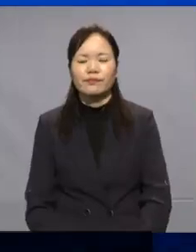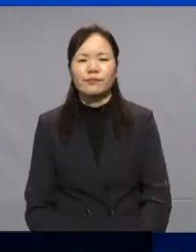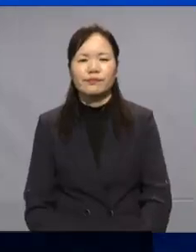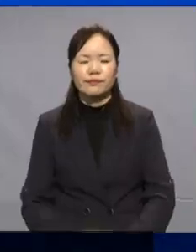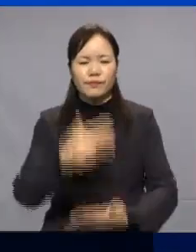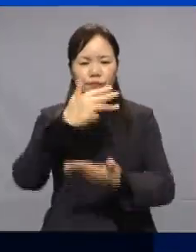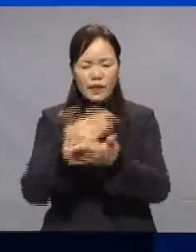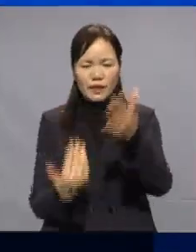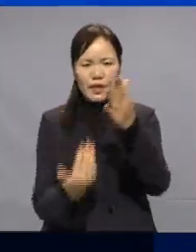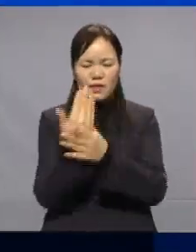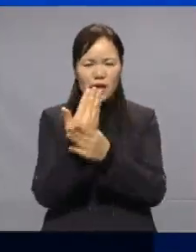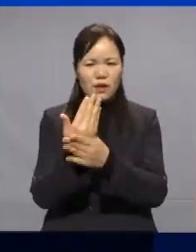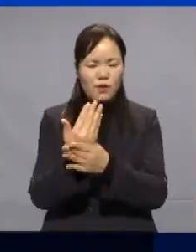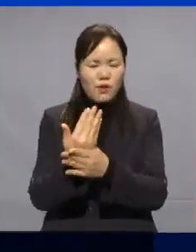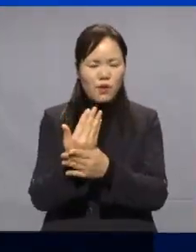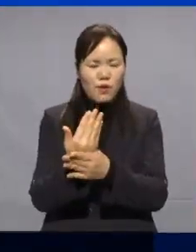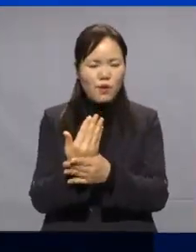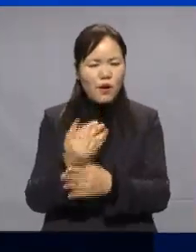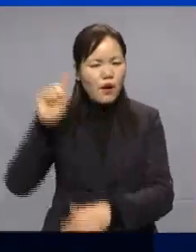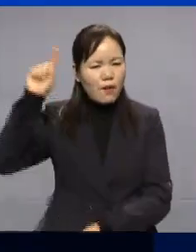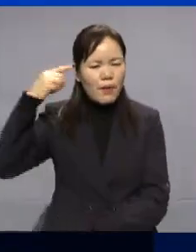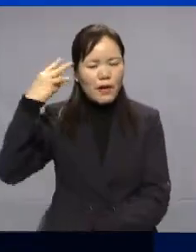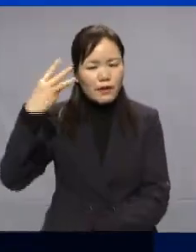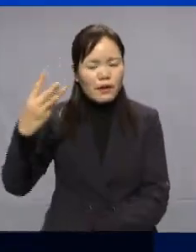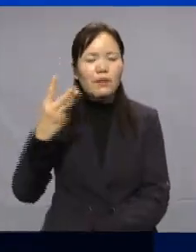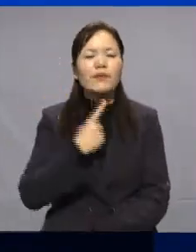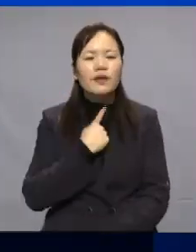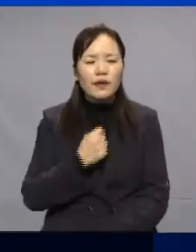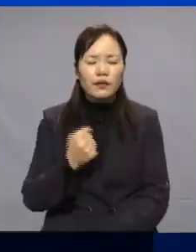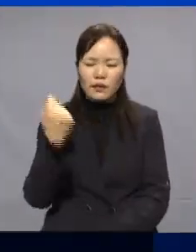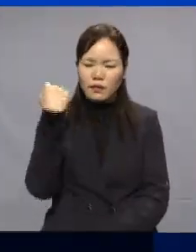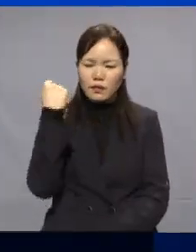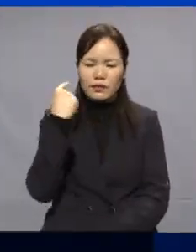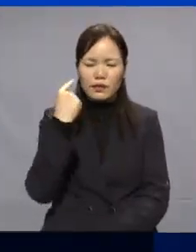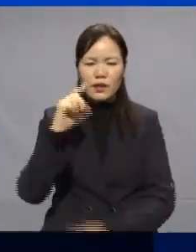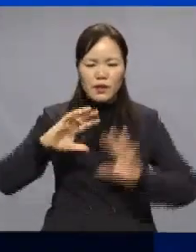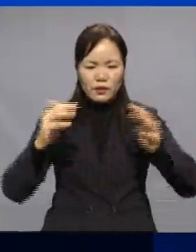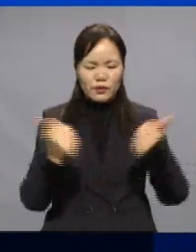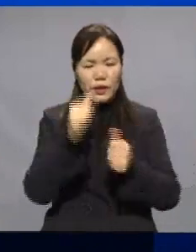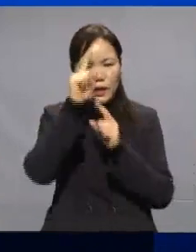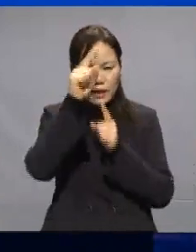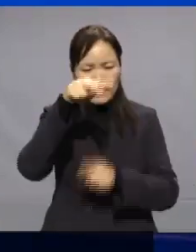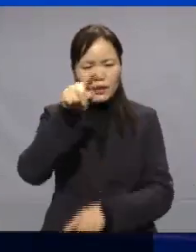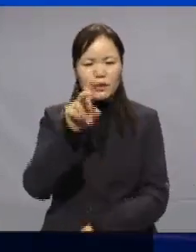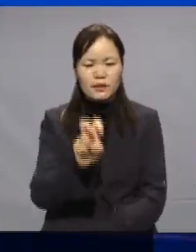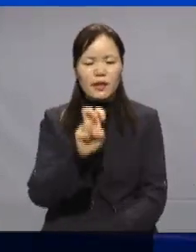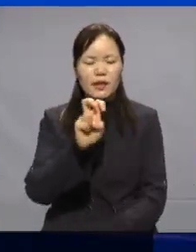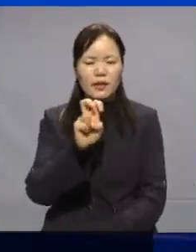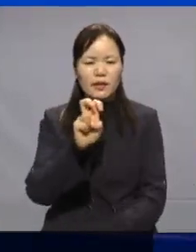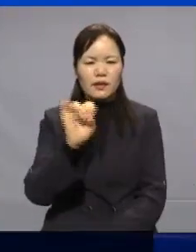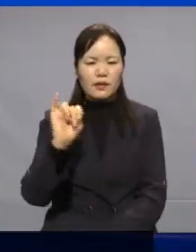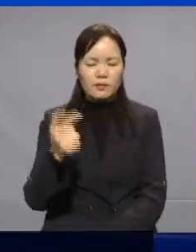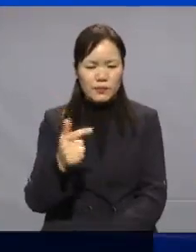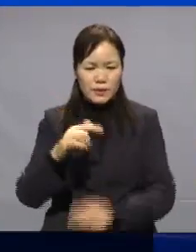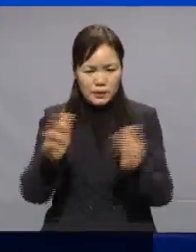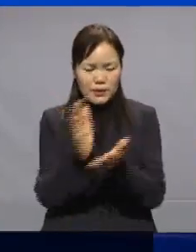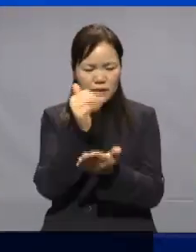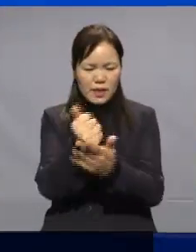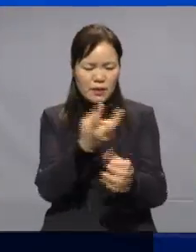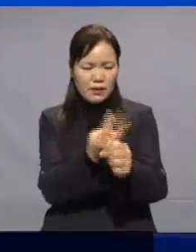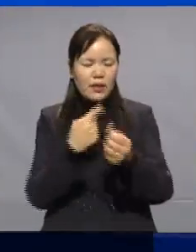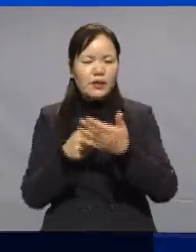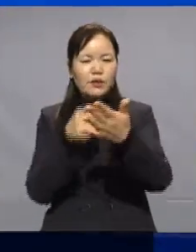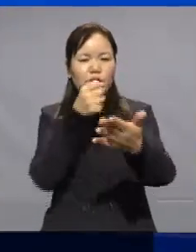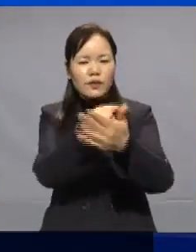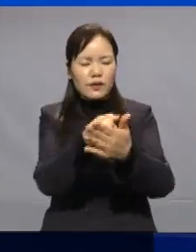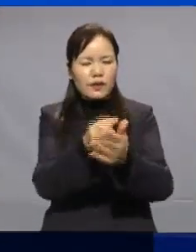자 이태원 참사 103일째를 맞았던 어제 국회가 이상민 장관 탄핵 소추를 의결했습니다 이제이